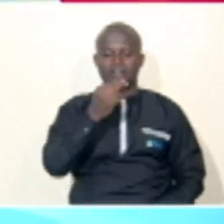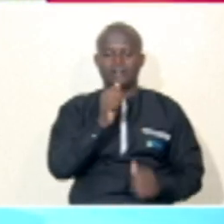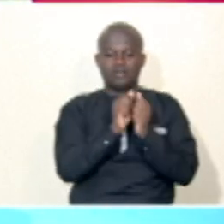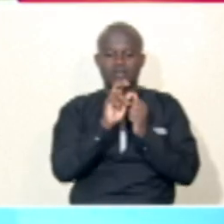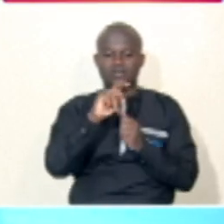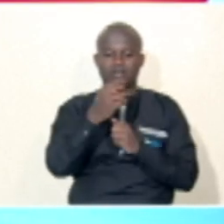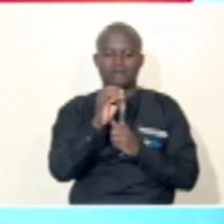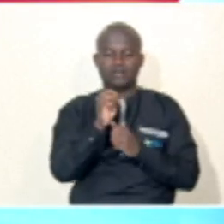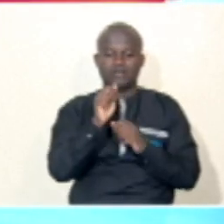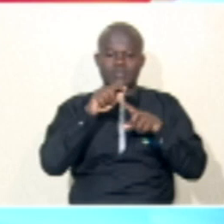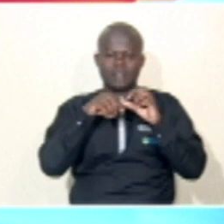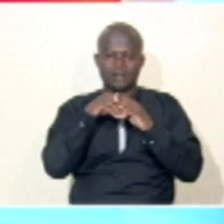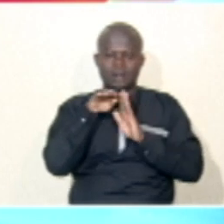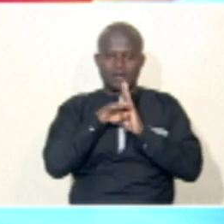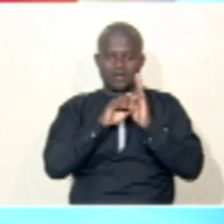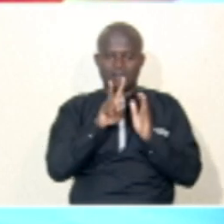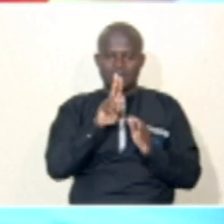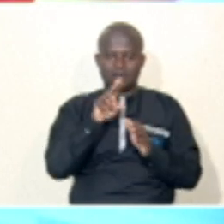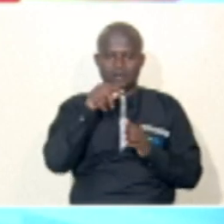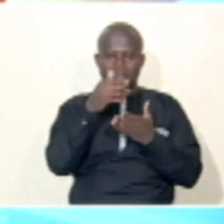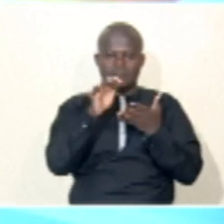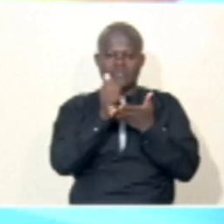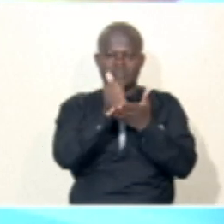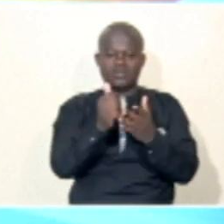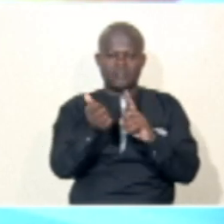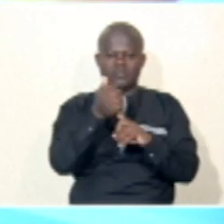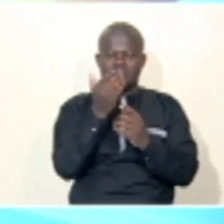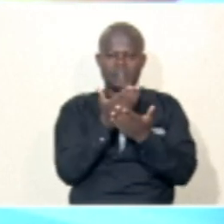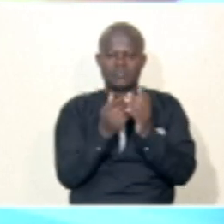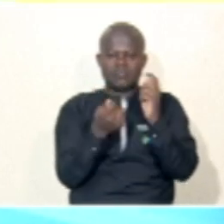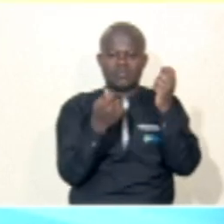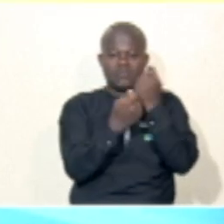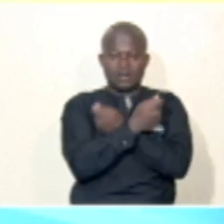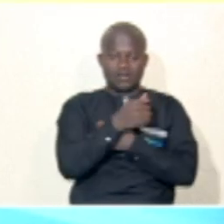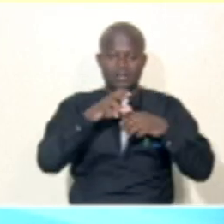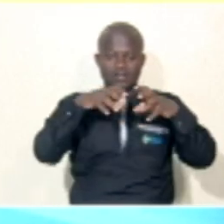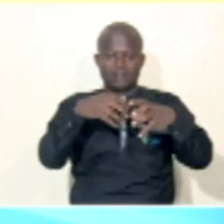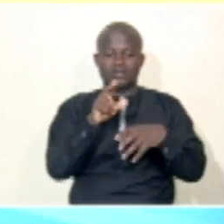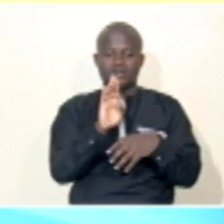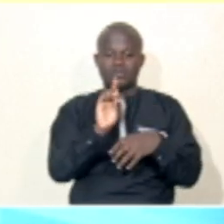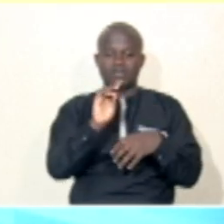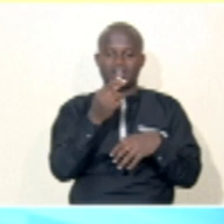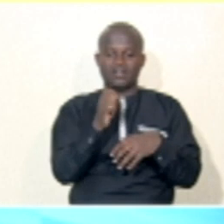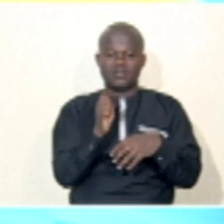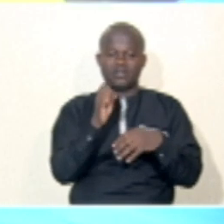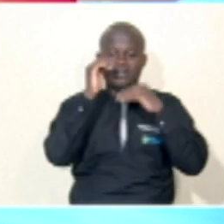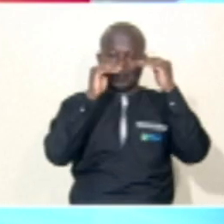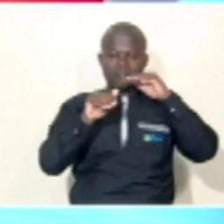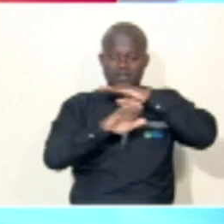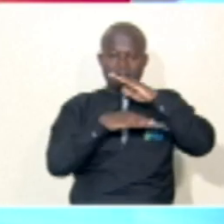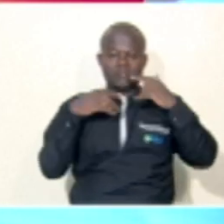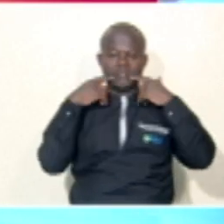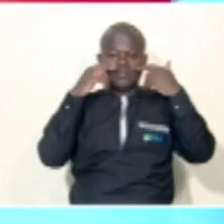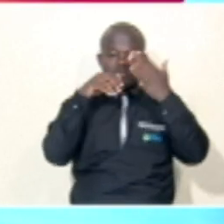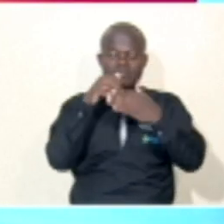Ngoma bashingira ku byo gahunda ya VUP maze kubagezaho bagasaba guhindurirwa icyiciro cy'ubudehe. Inzego rero zibanze zivuga ko